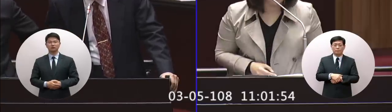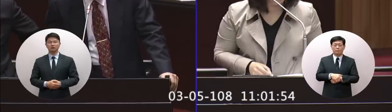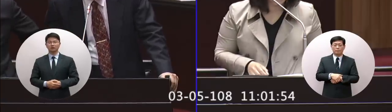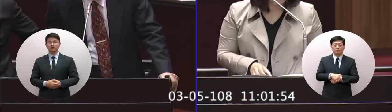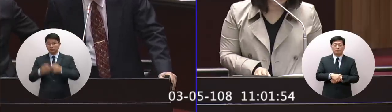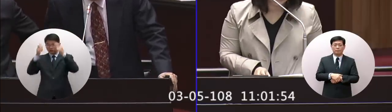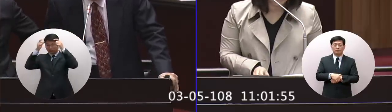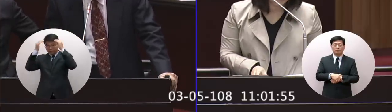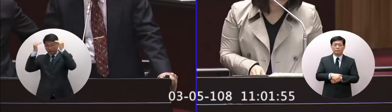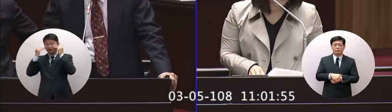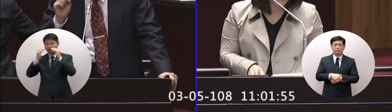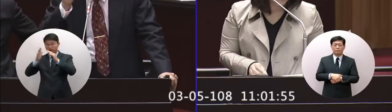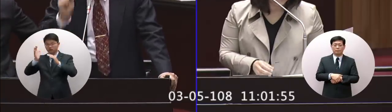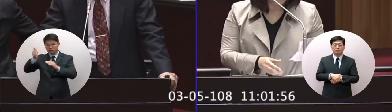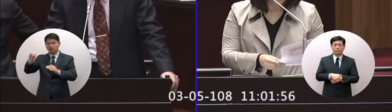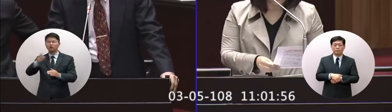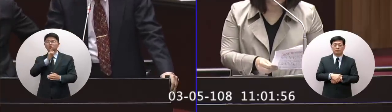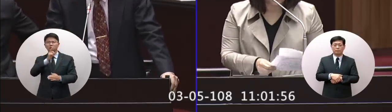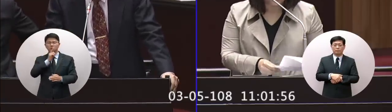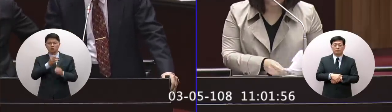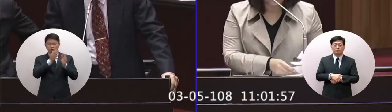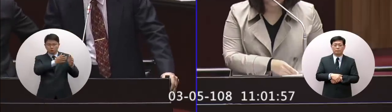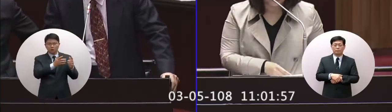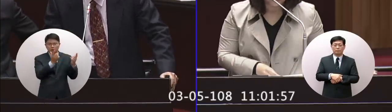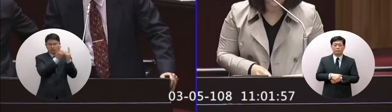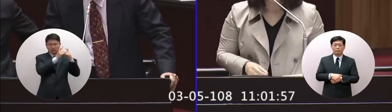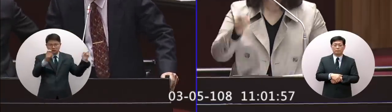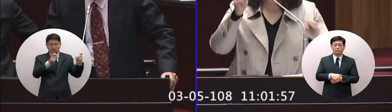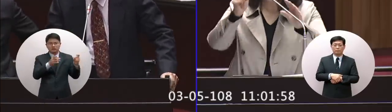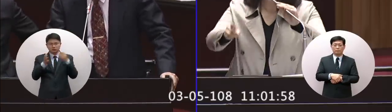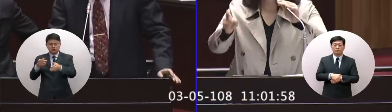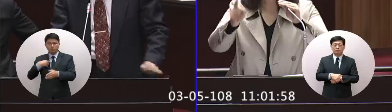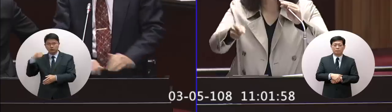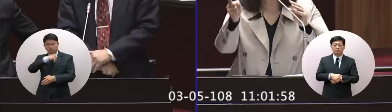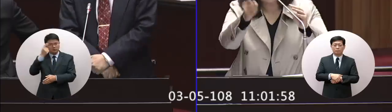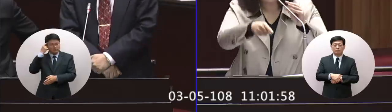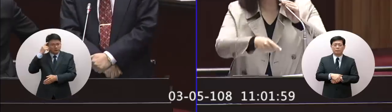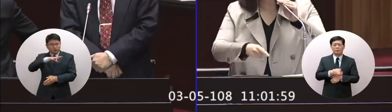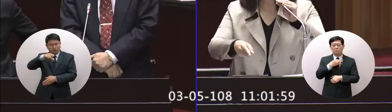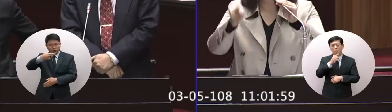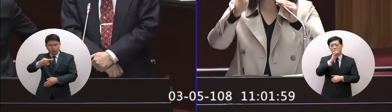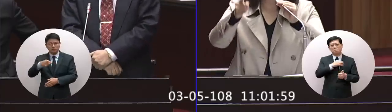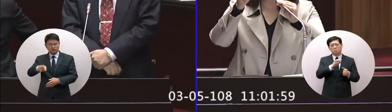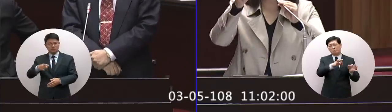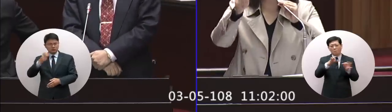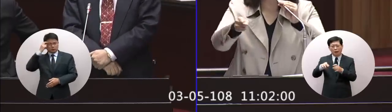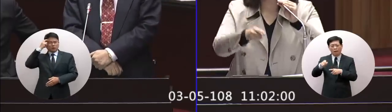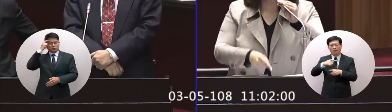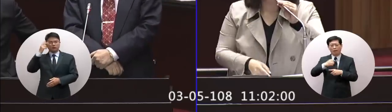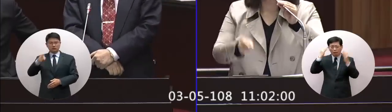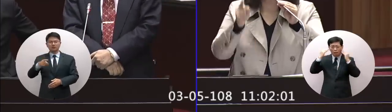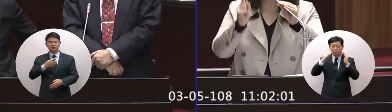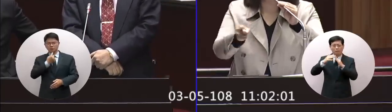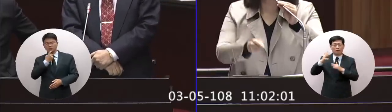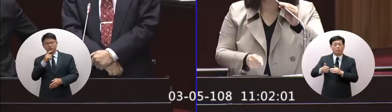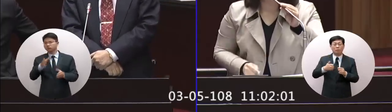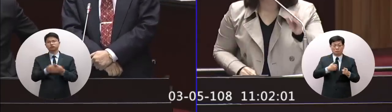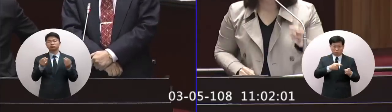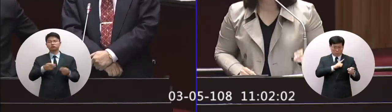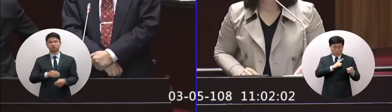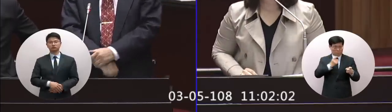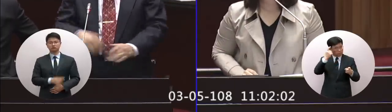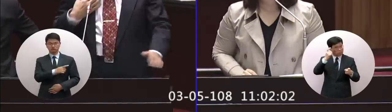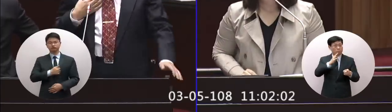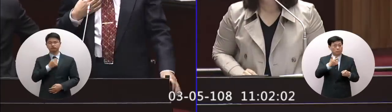瑜韩市长都讲过，不要怀疑北京统一台湾的决心。 你不要扯到韩国瑜啦，我现在是问你陈明通的态度啦，是不是